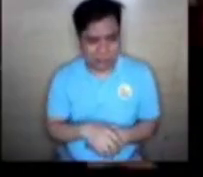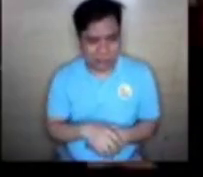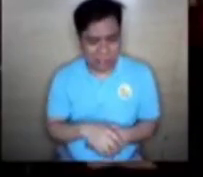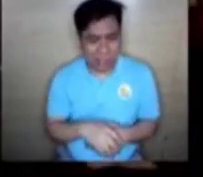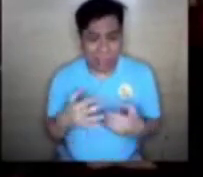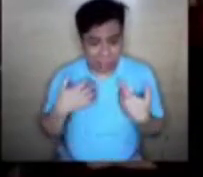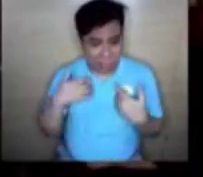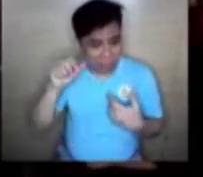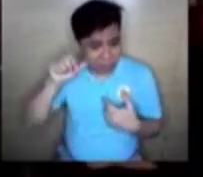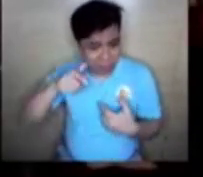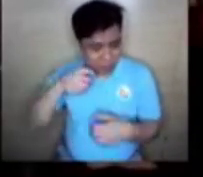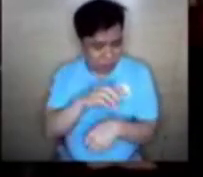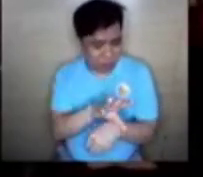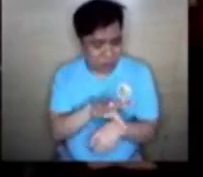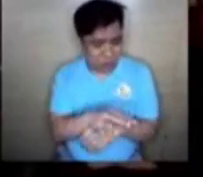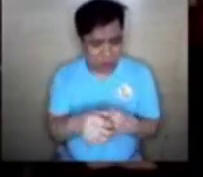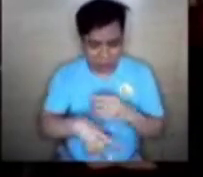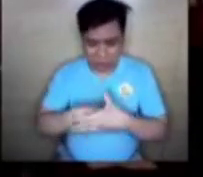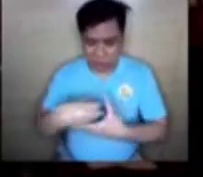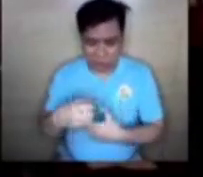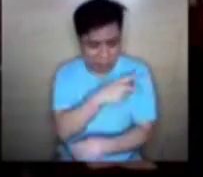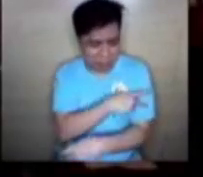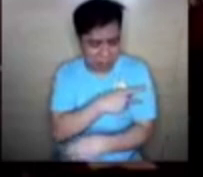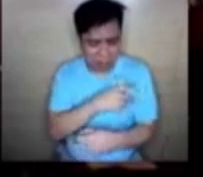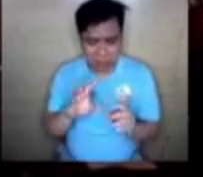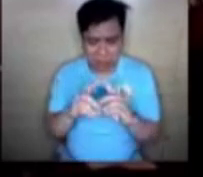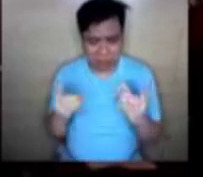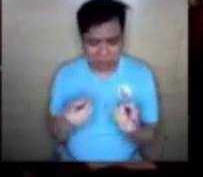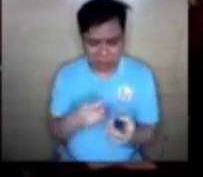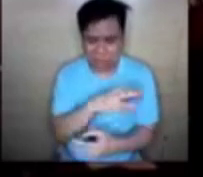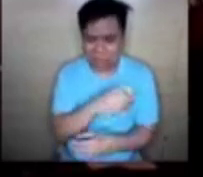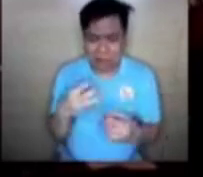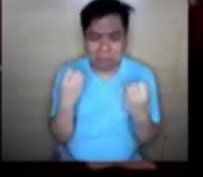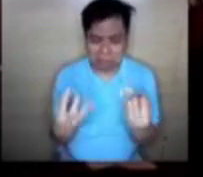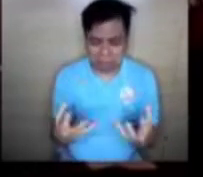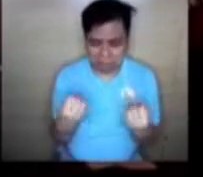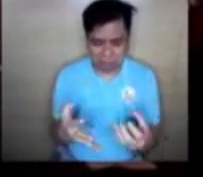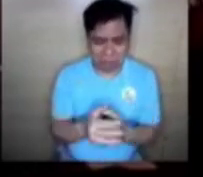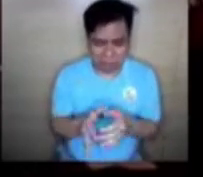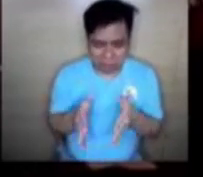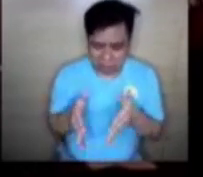teleconsultation services para sa outpatient department at marami pang iba.